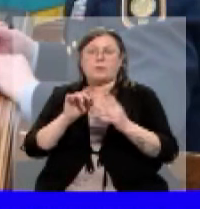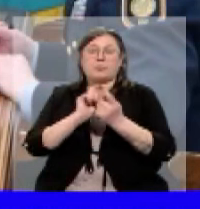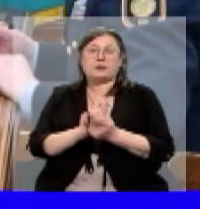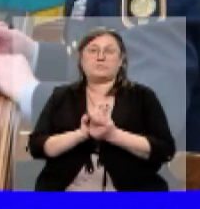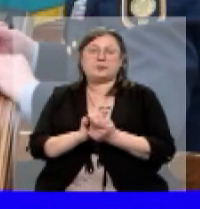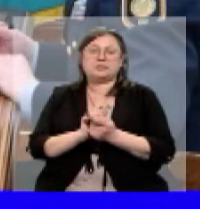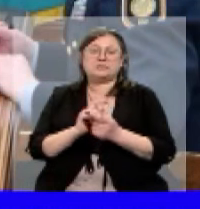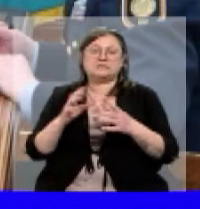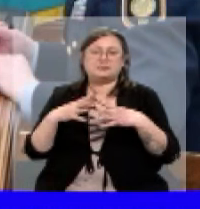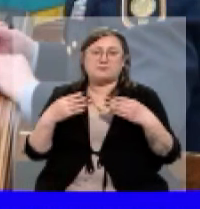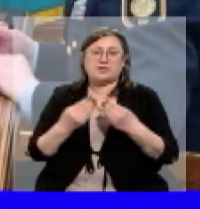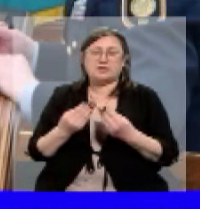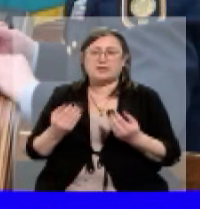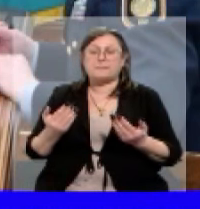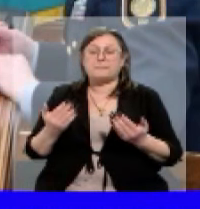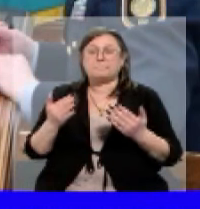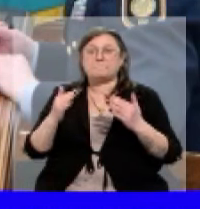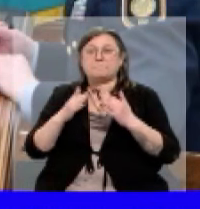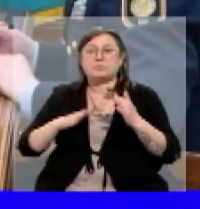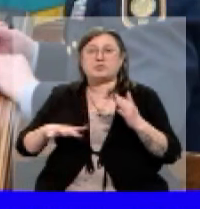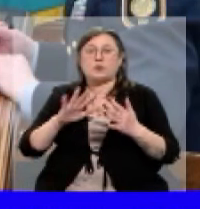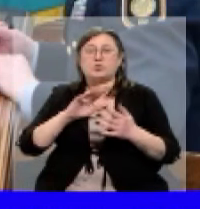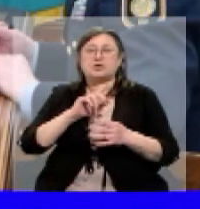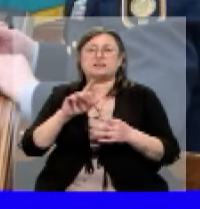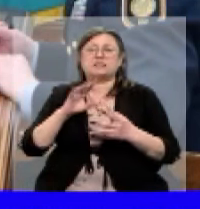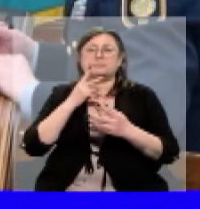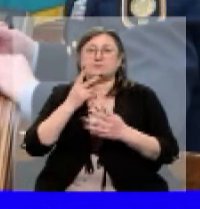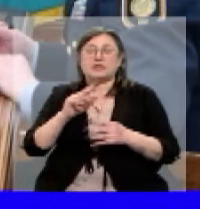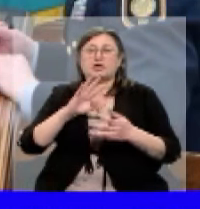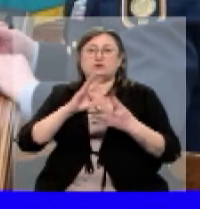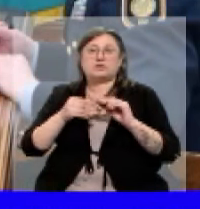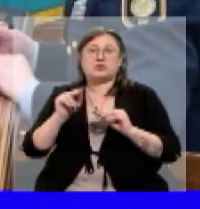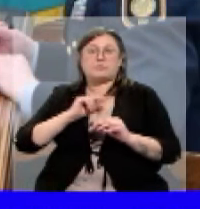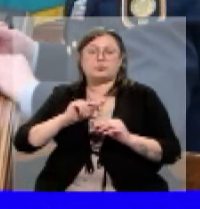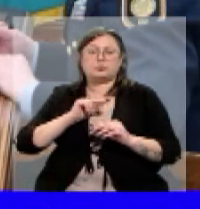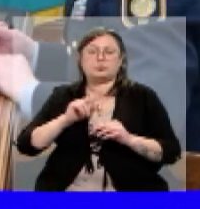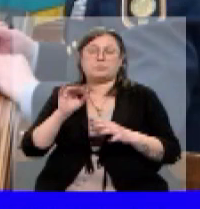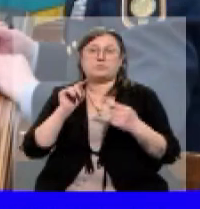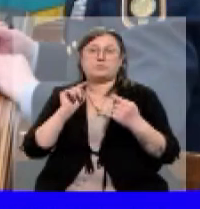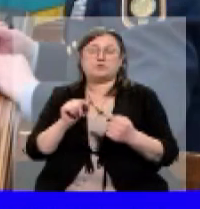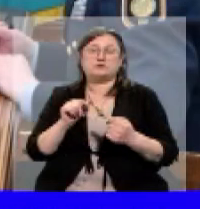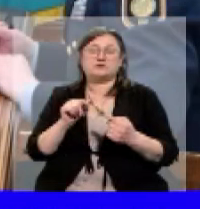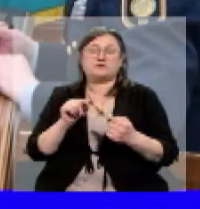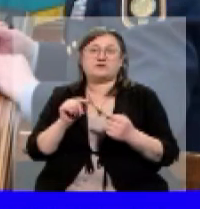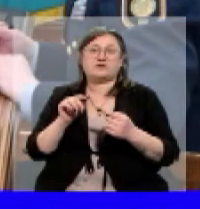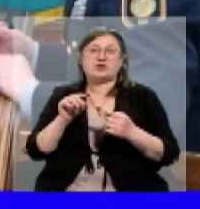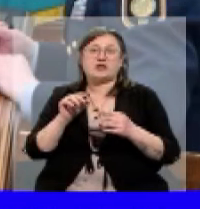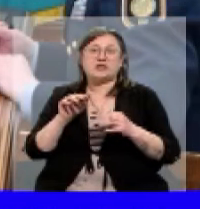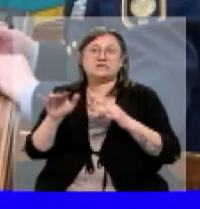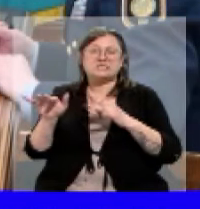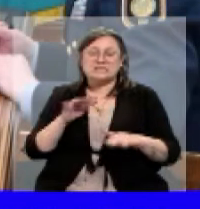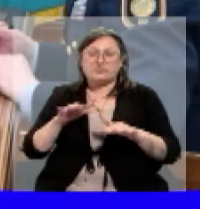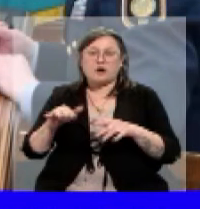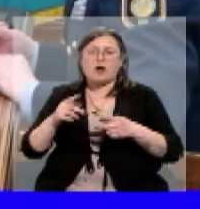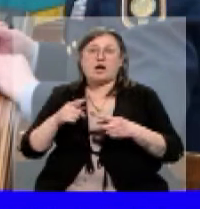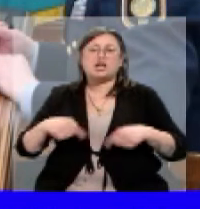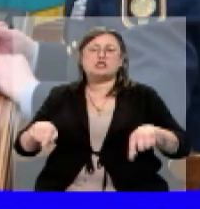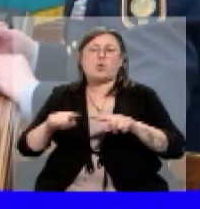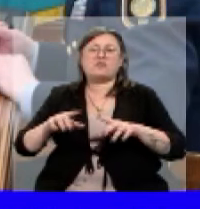берілді. Бұдан бөлек президентке ұйымдасқан қылмысқа, есірткі қылмысына, экстремизмге қарсы іс-қимыл жұмыстарының нәтижесі